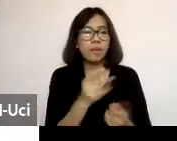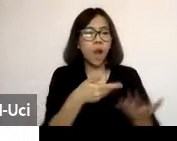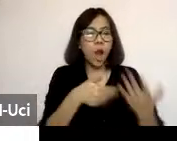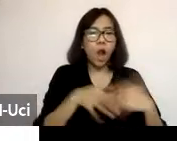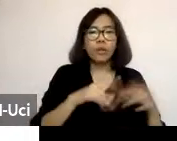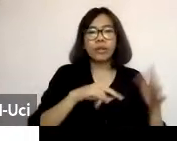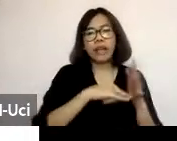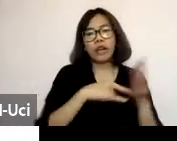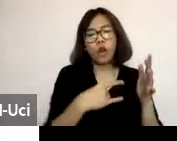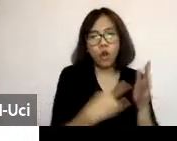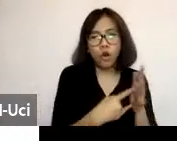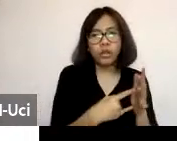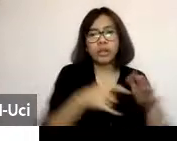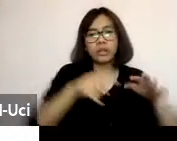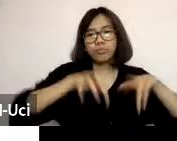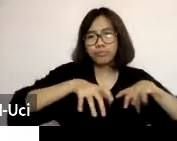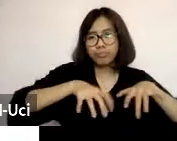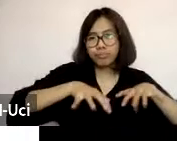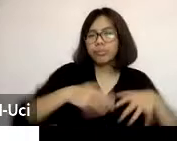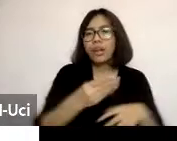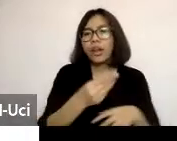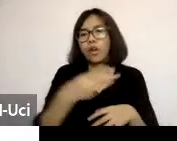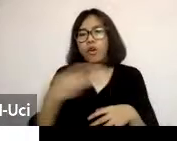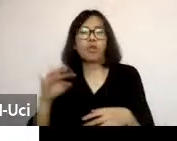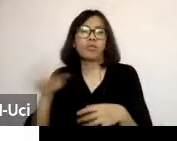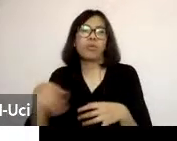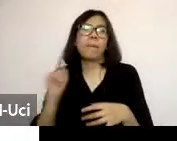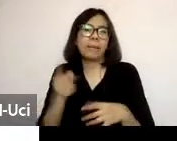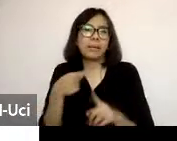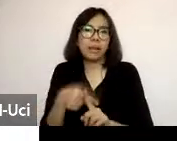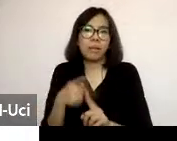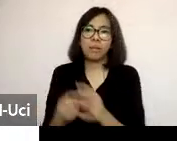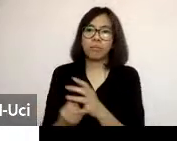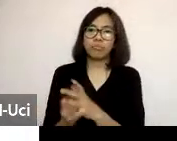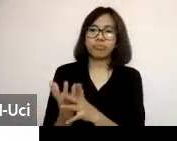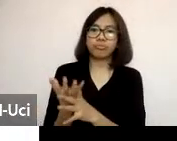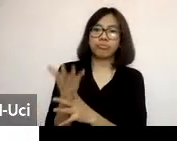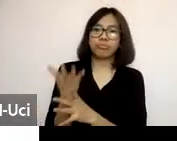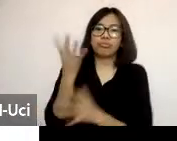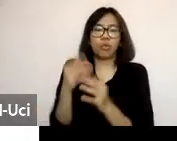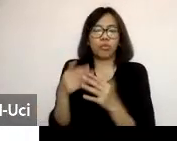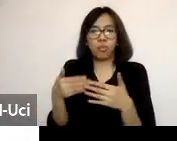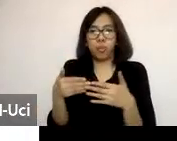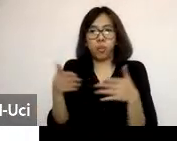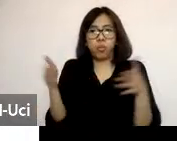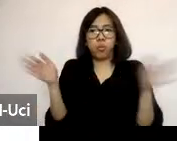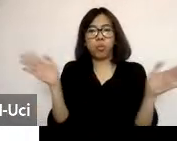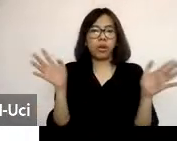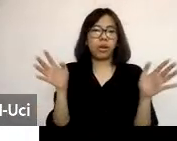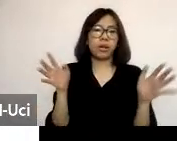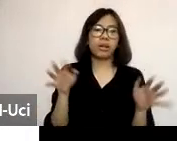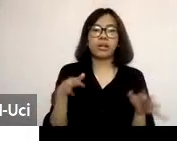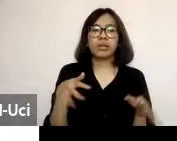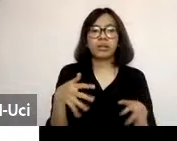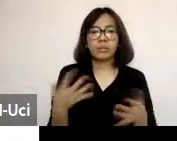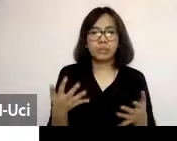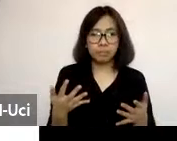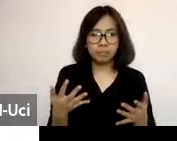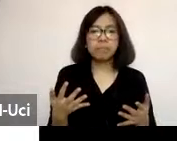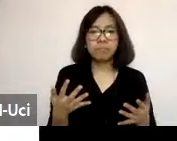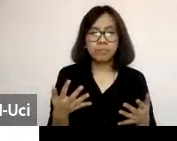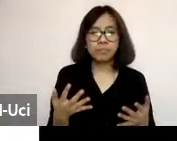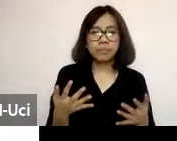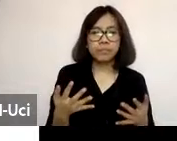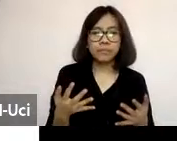seiring dengan itu sendiri dan itu berarti perpindahan dengan